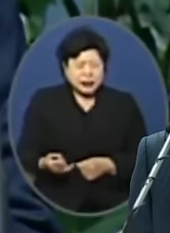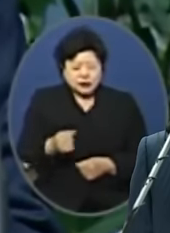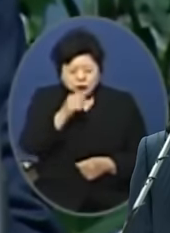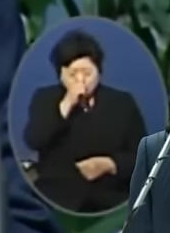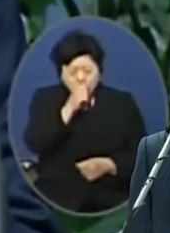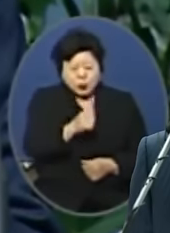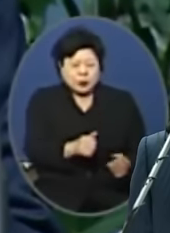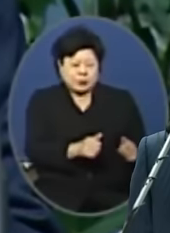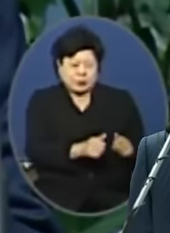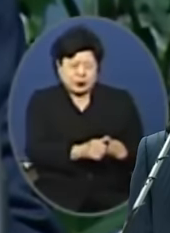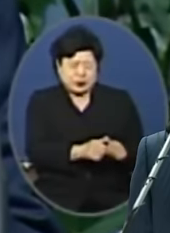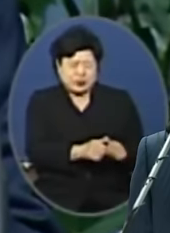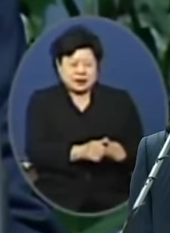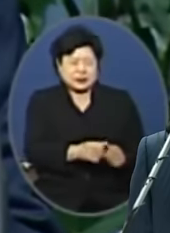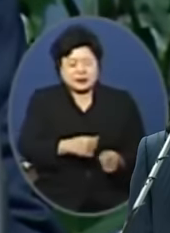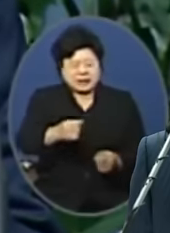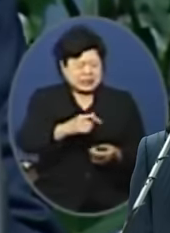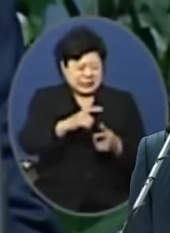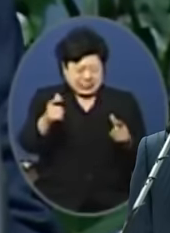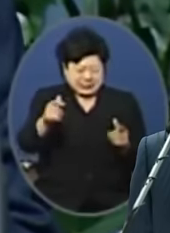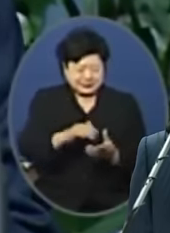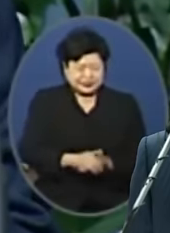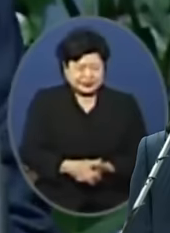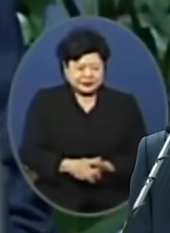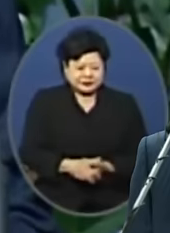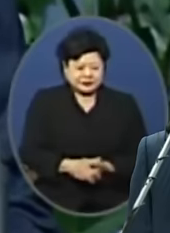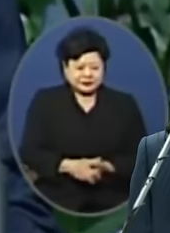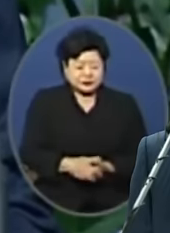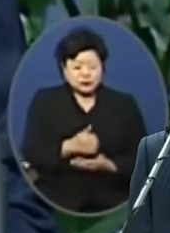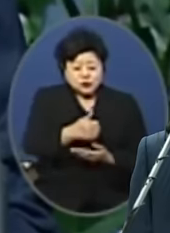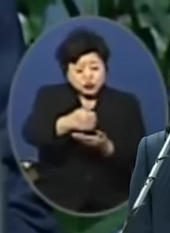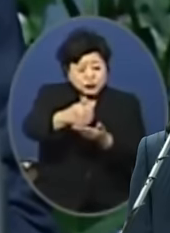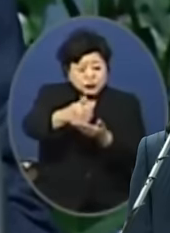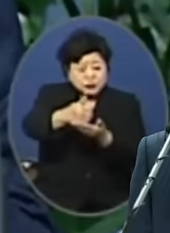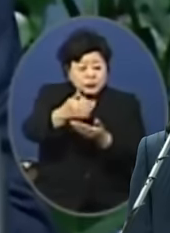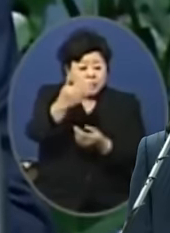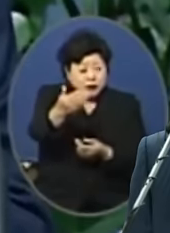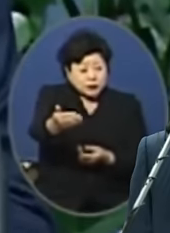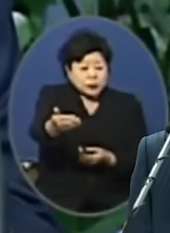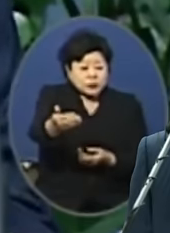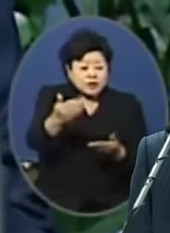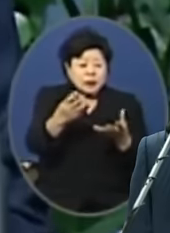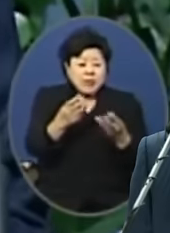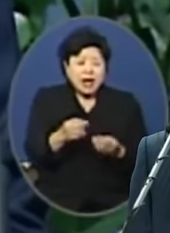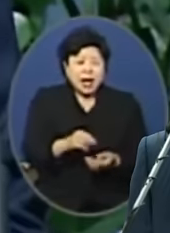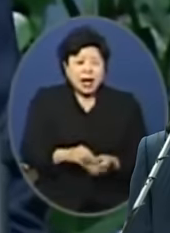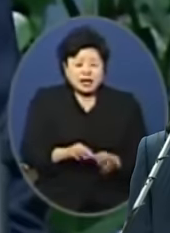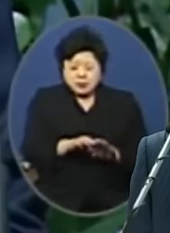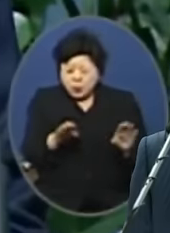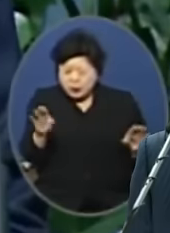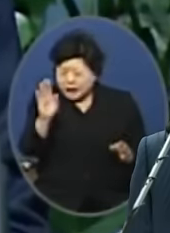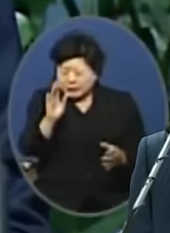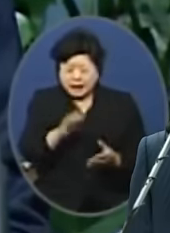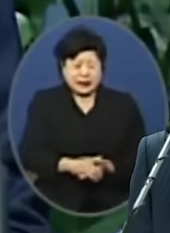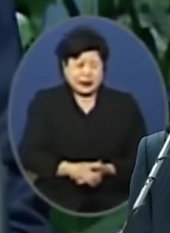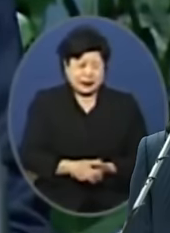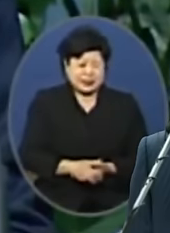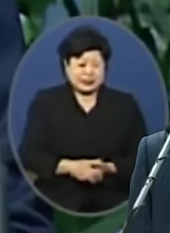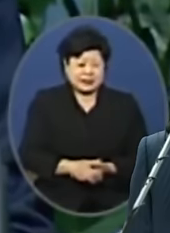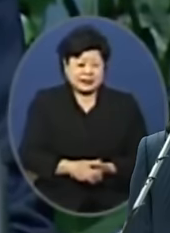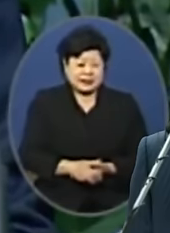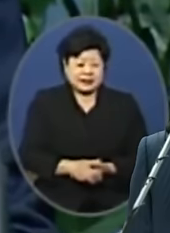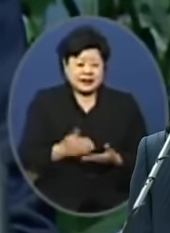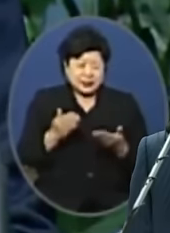편을 택했으니 뺏기지 아니하리라. 우리 주님께서도 여러분 일 많이 벌려놓으면 안 된다는 것입니다.